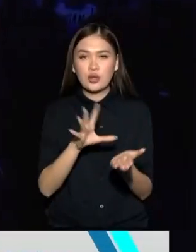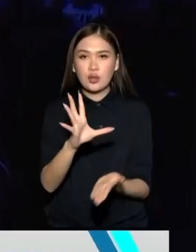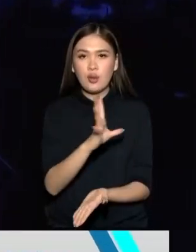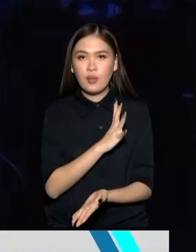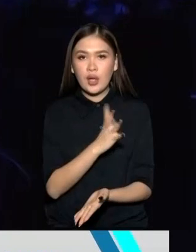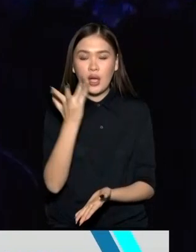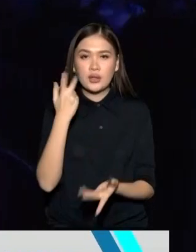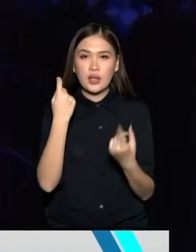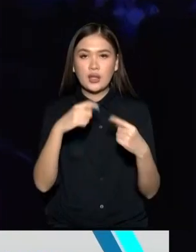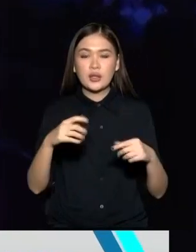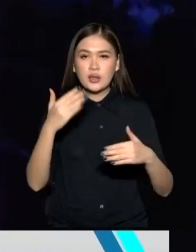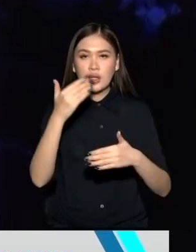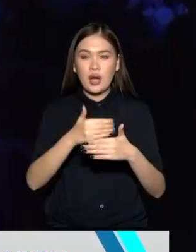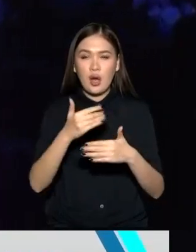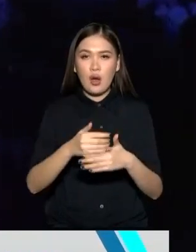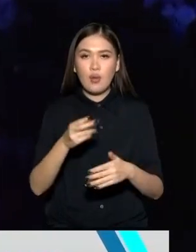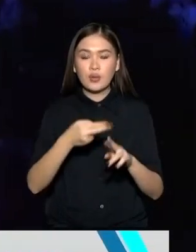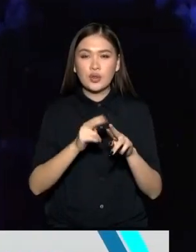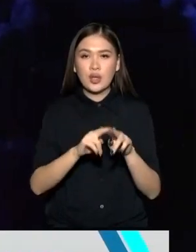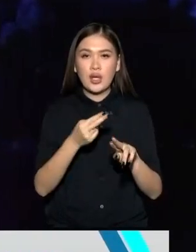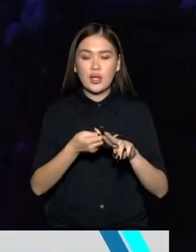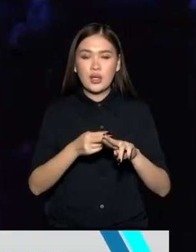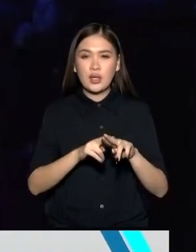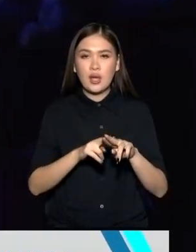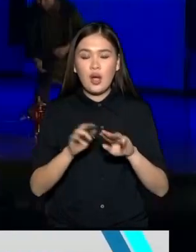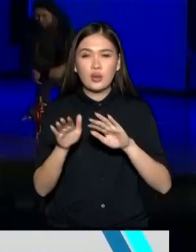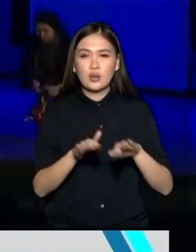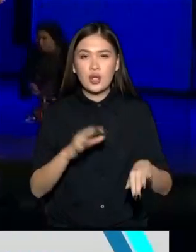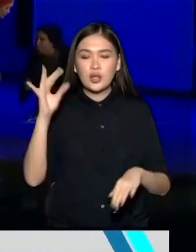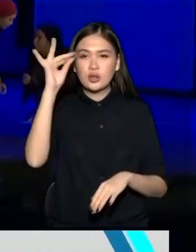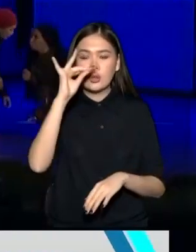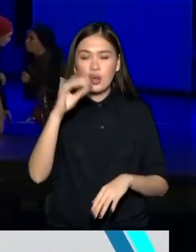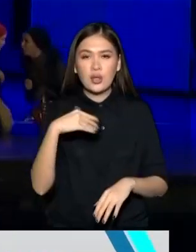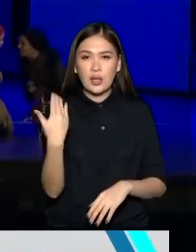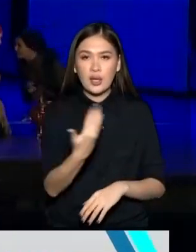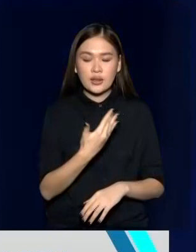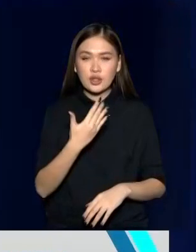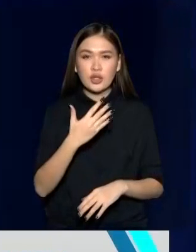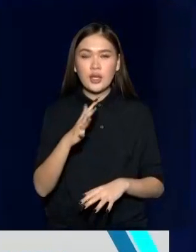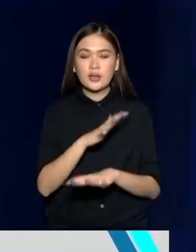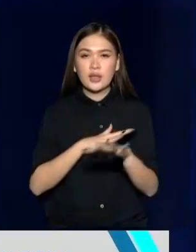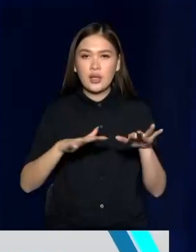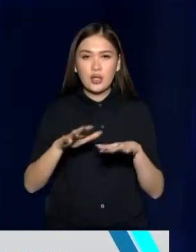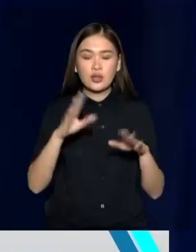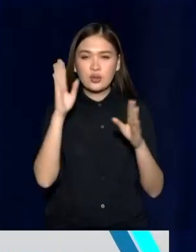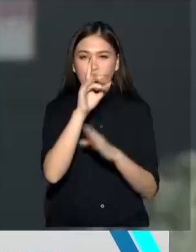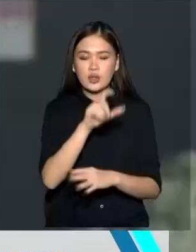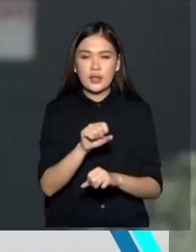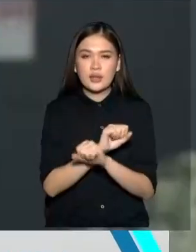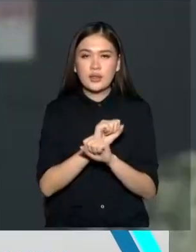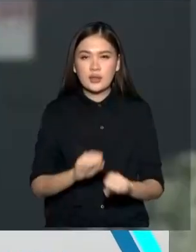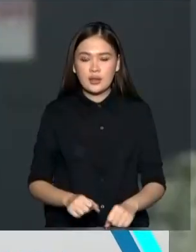продажи театралы говорят что пропускать постановку в которой показана история нашей страны через судьбу человека Просто нельзя